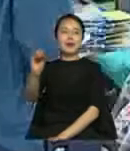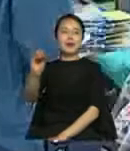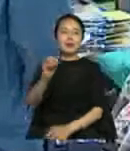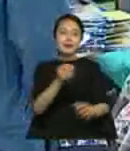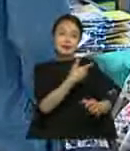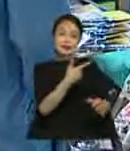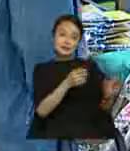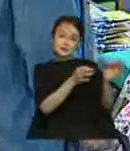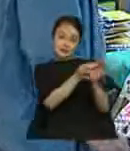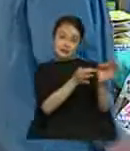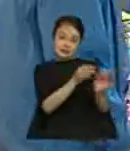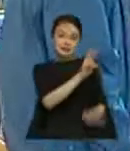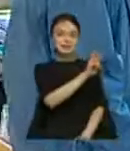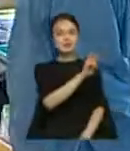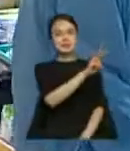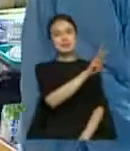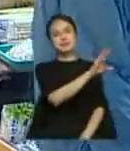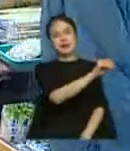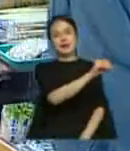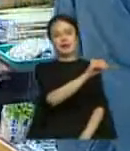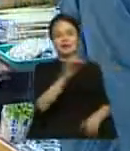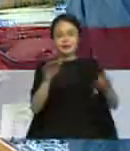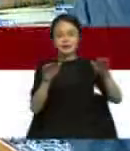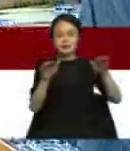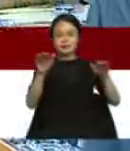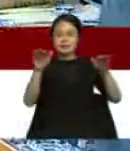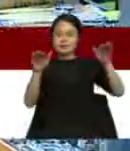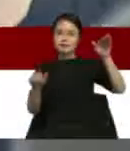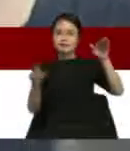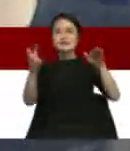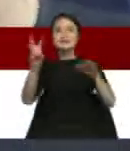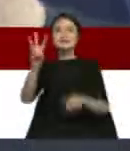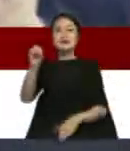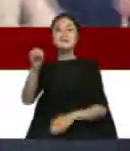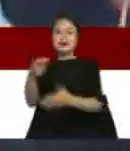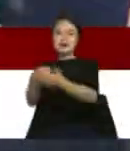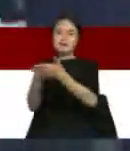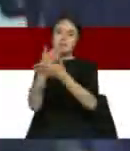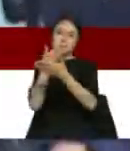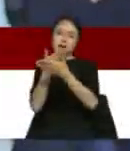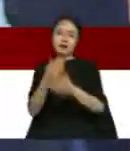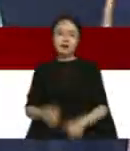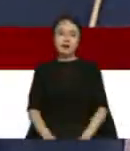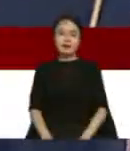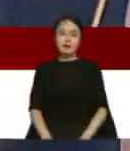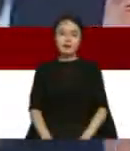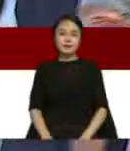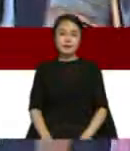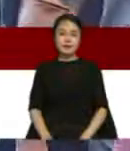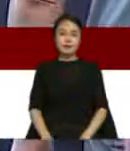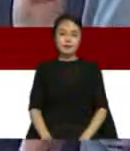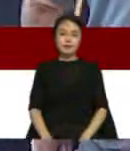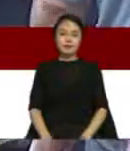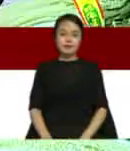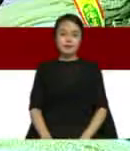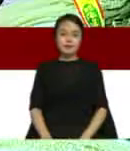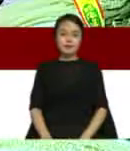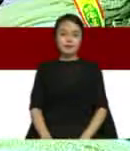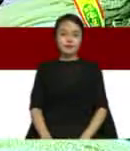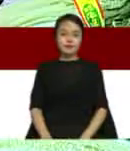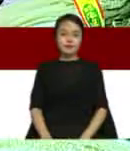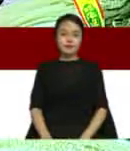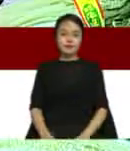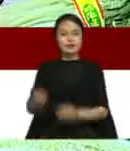들었습니다. 전통시장은 전년 대비 3.9% 상승했고 대형마트는 2.7% 하락했지만